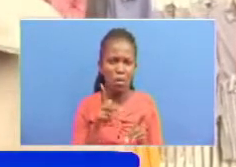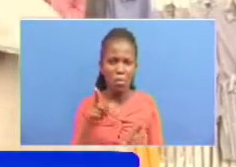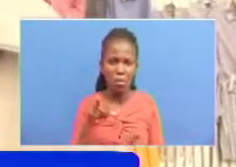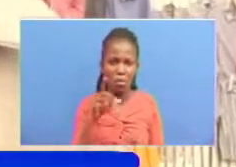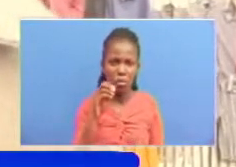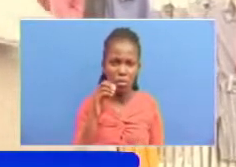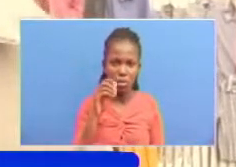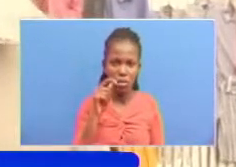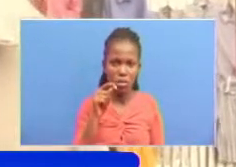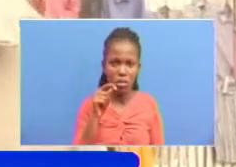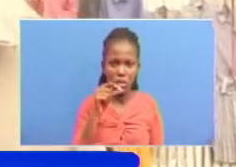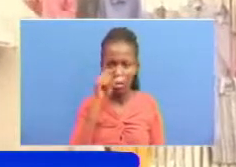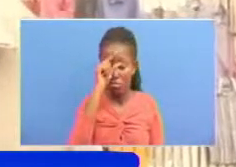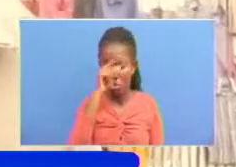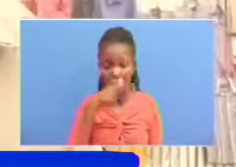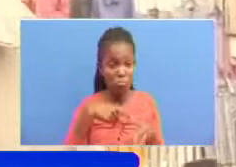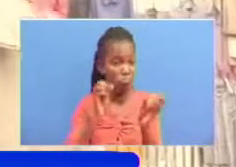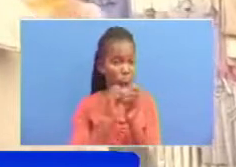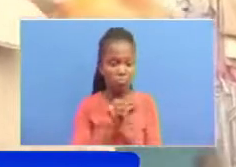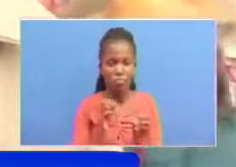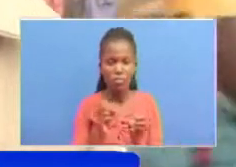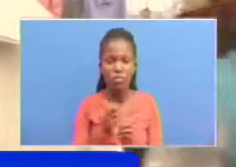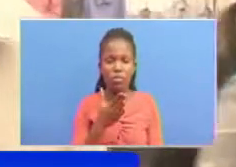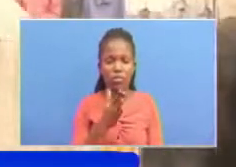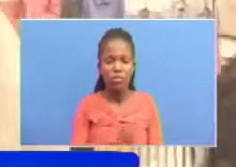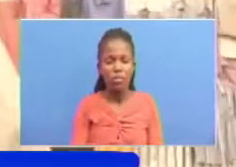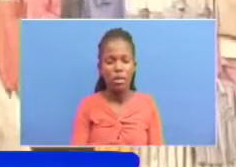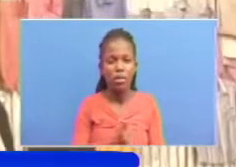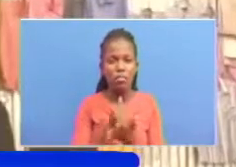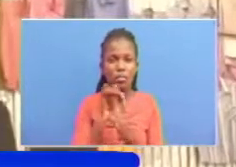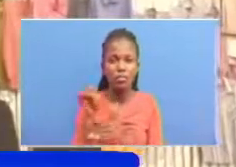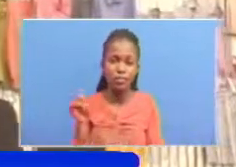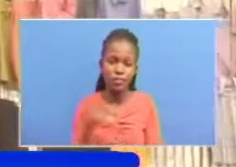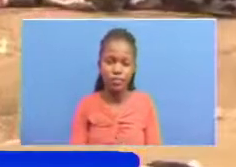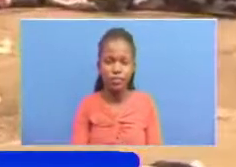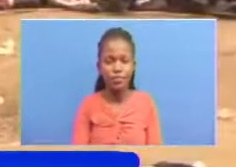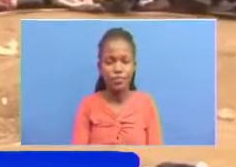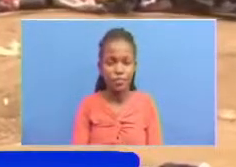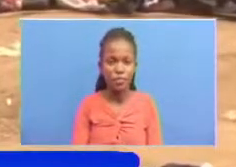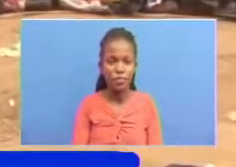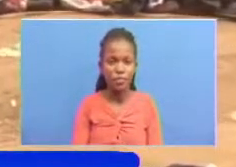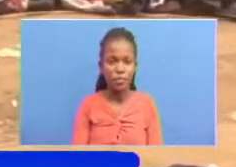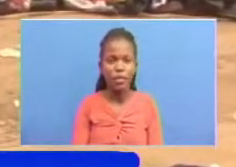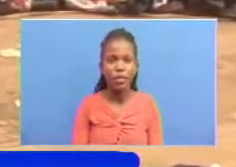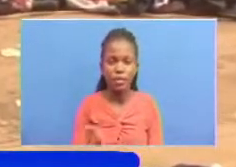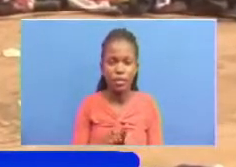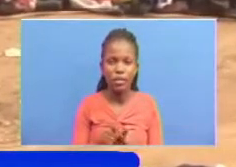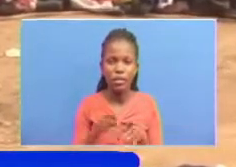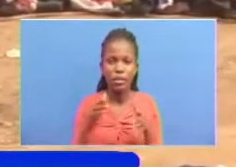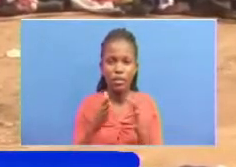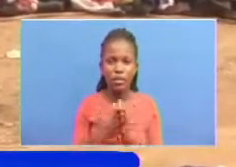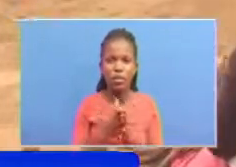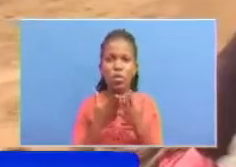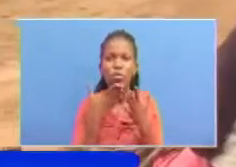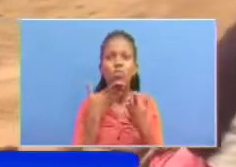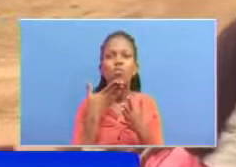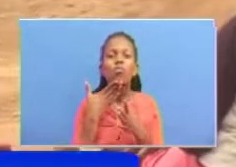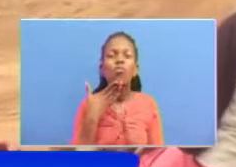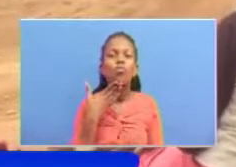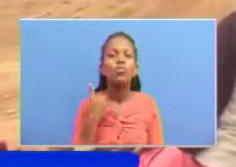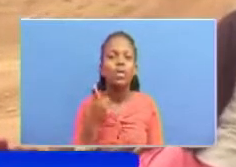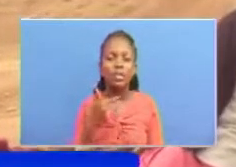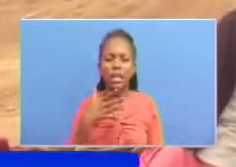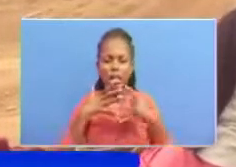kanzu kiuno cho tuboya tutethio nacho ngia tandia ni mende kwa mavetangi wa indo ila ikwete ule kwa